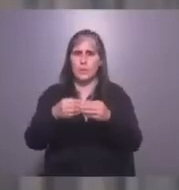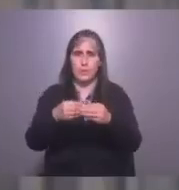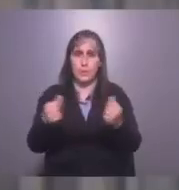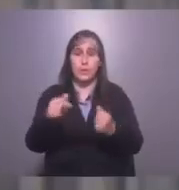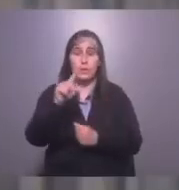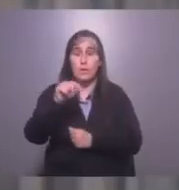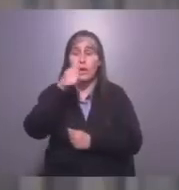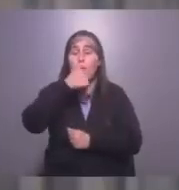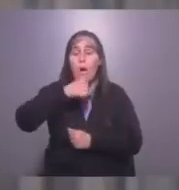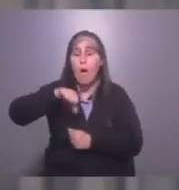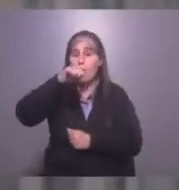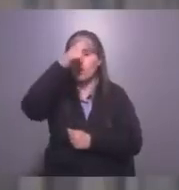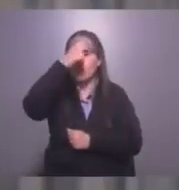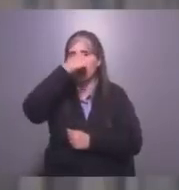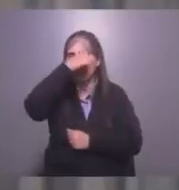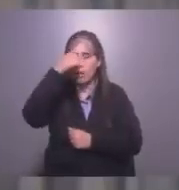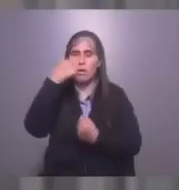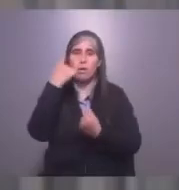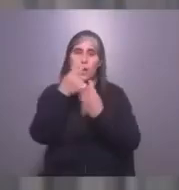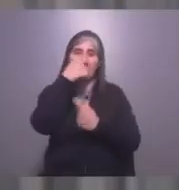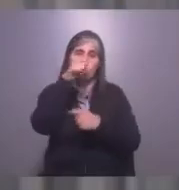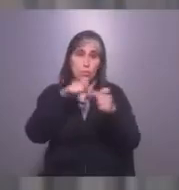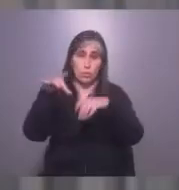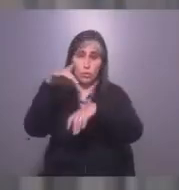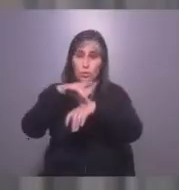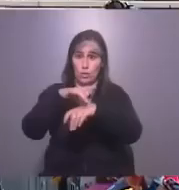e curaram-nos.